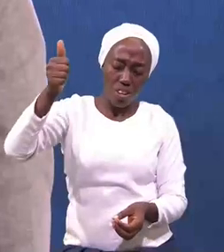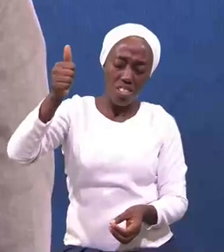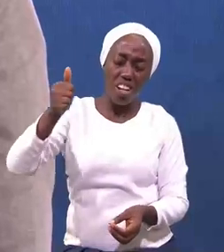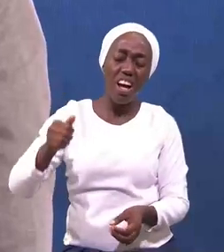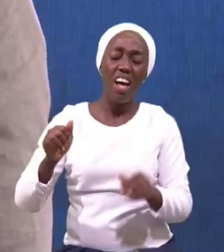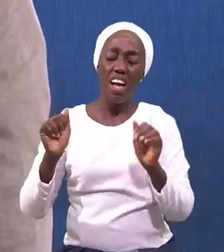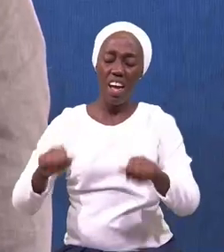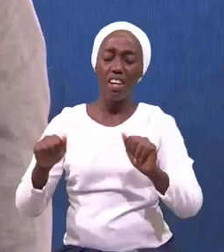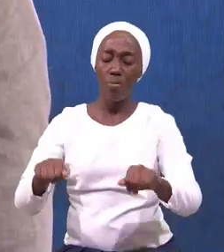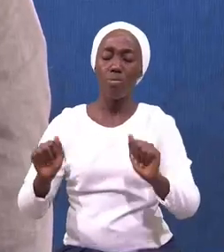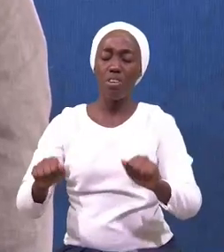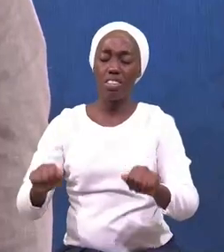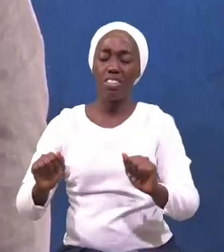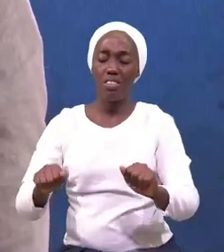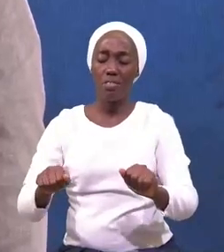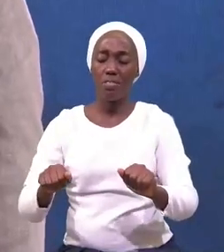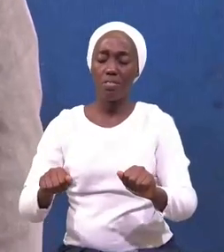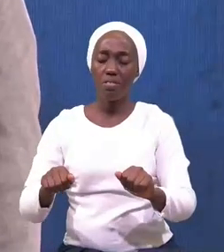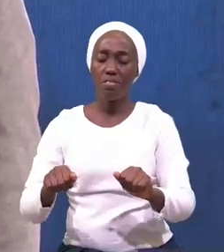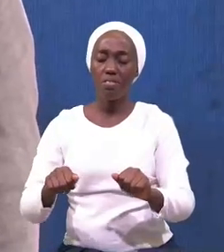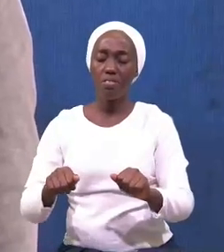La capacité surnaturelle.